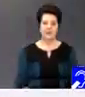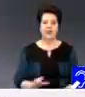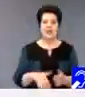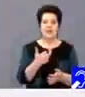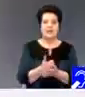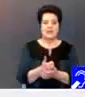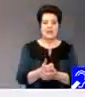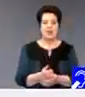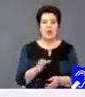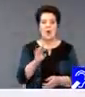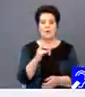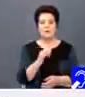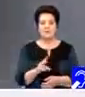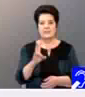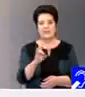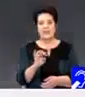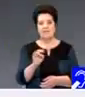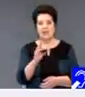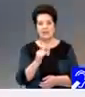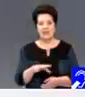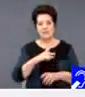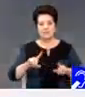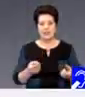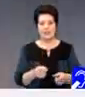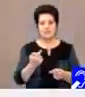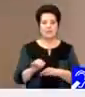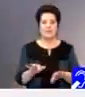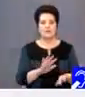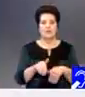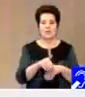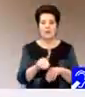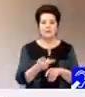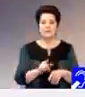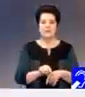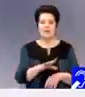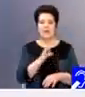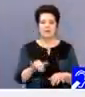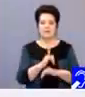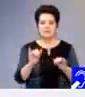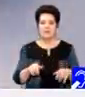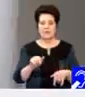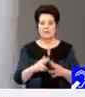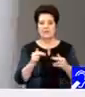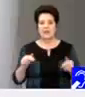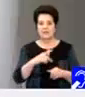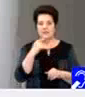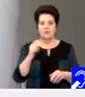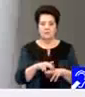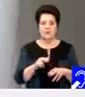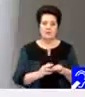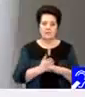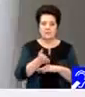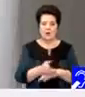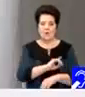Liderul opoziției ruse, Alexei Navalny, a fost reținut la Moscova în timpul acțiunilor de protest care s-au desfășurat astăzi în Federația Rusă. Poliția a